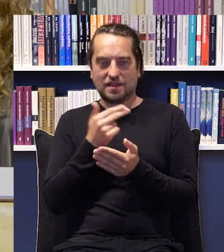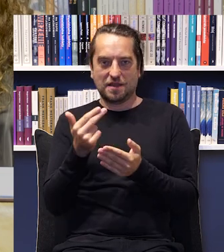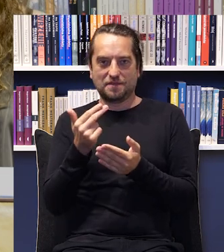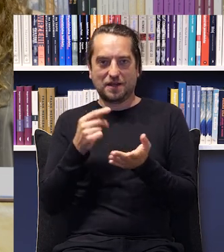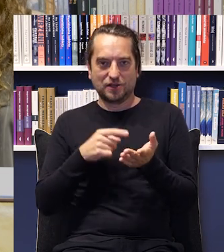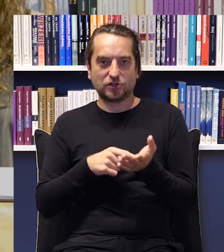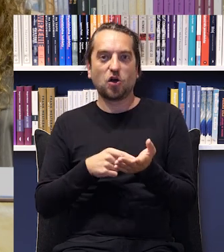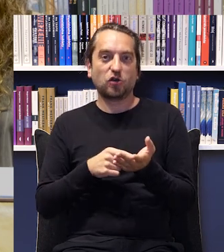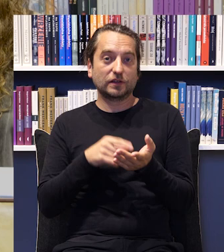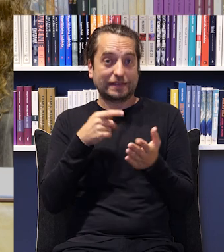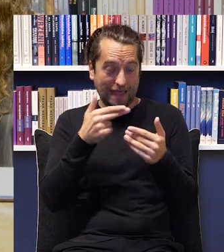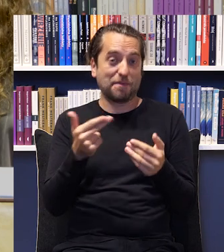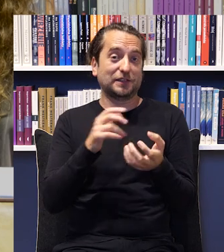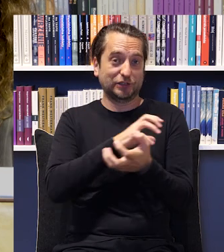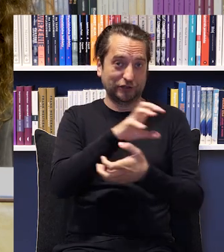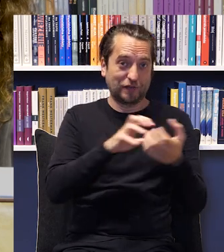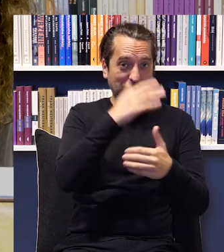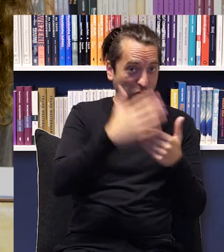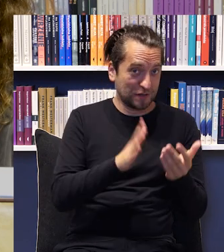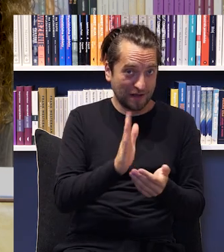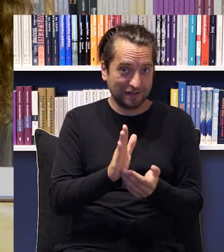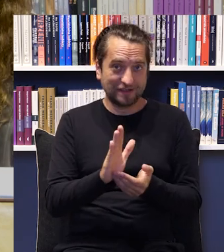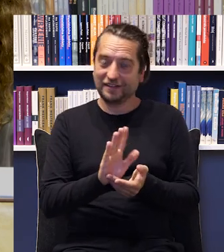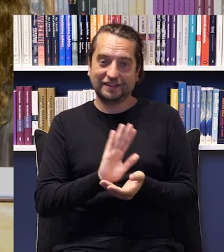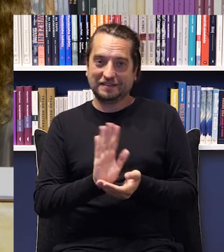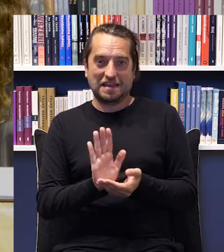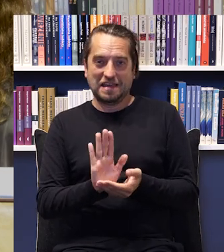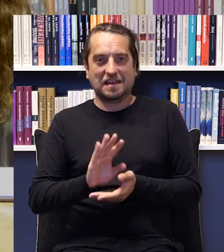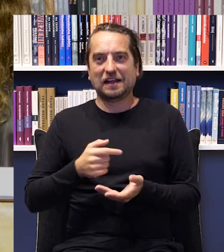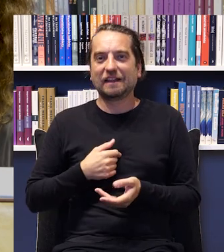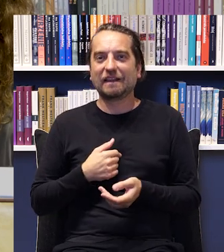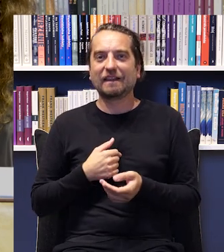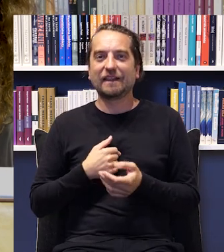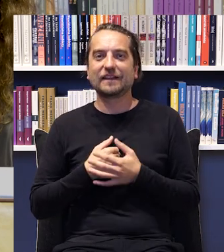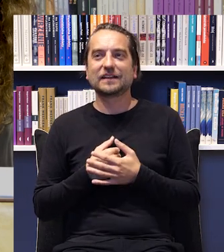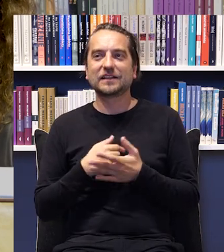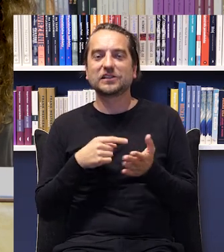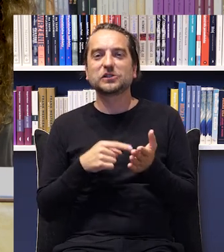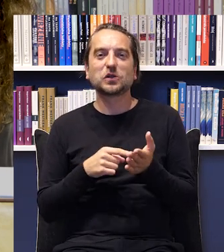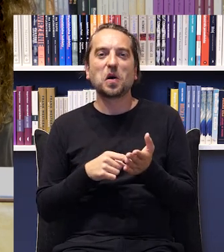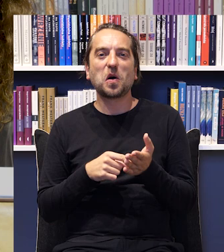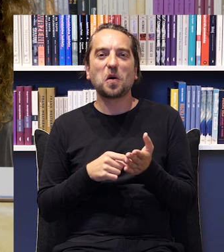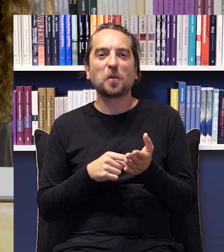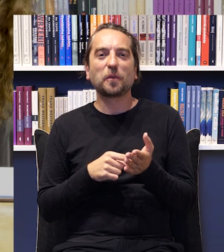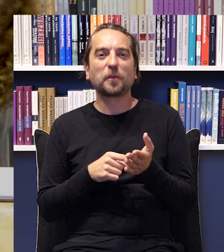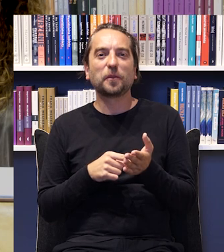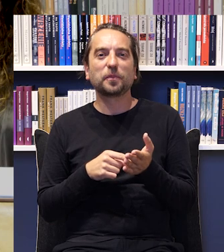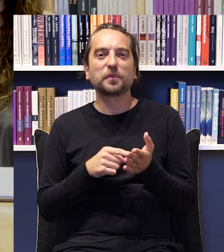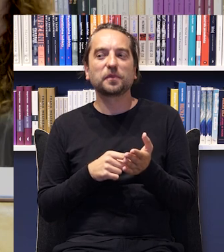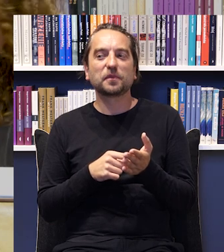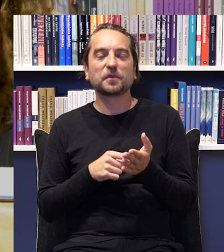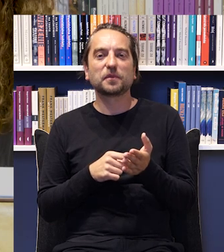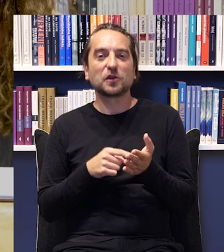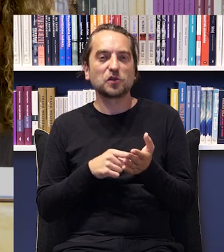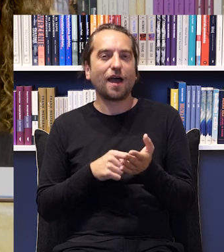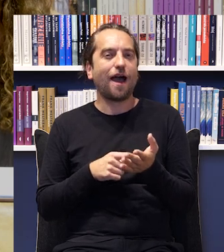o apokalipsie. Znaczy, ja jej sobie tak nie ustawiałam. No nie? To jest gdzieś, znaczy gdzieś